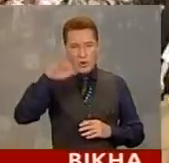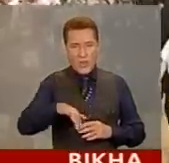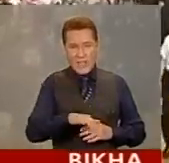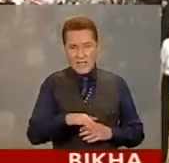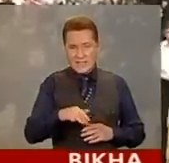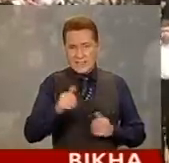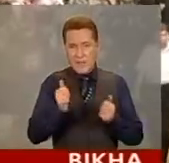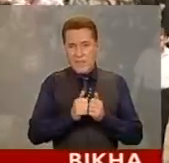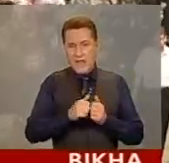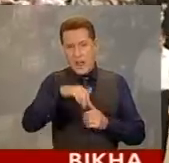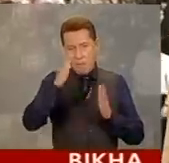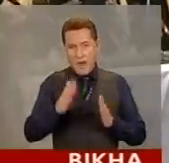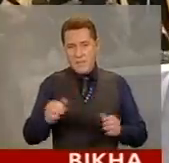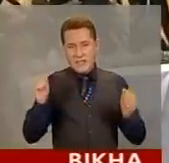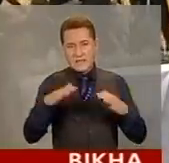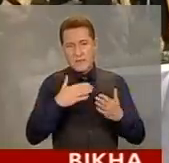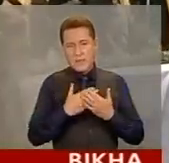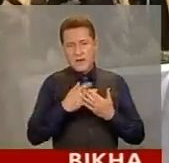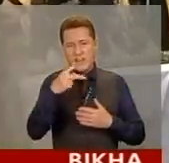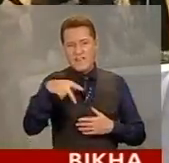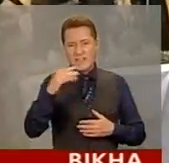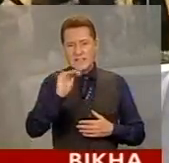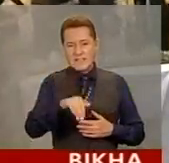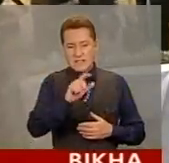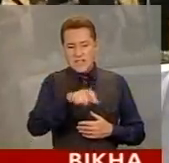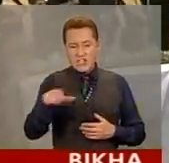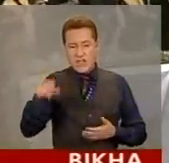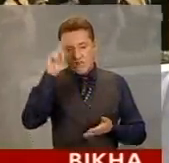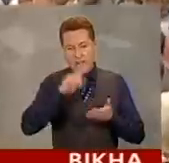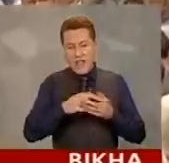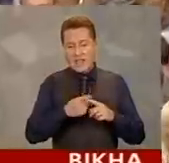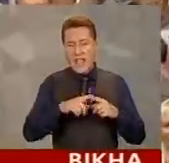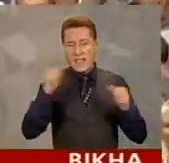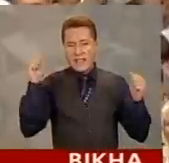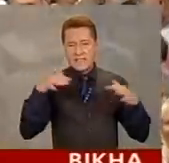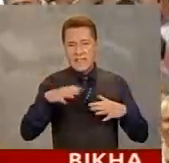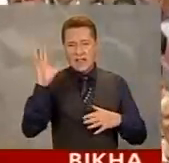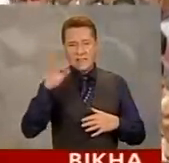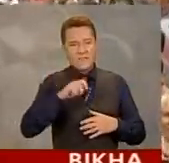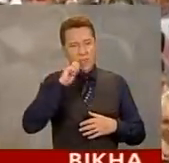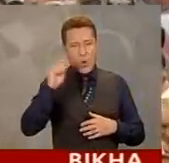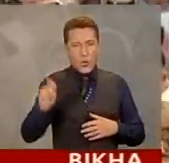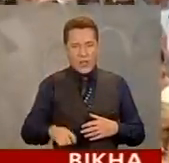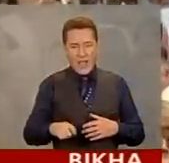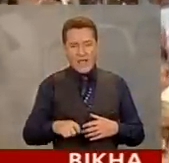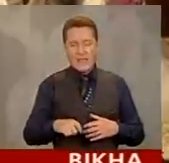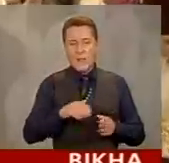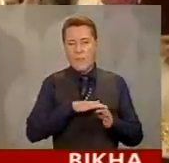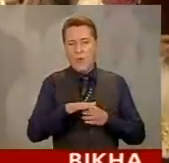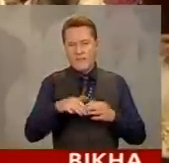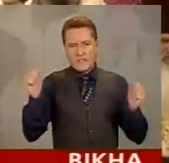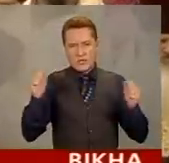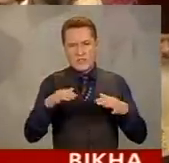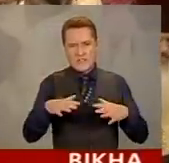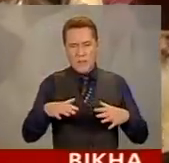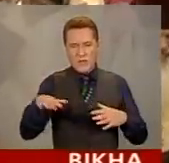підніжжя його пам'ятника, зібралося приблизно 20 тисяч вірян, які з'їхалися з усієї України. Прочани майже повністю заполонили